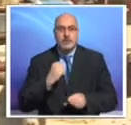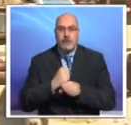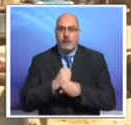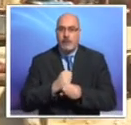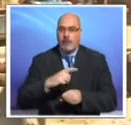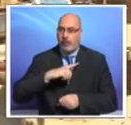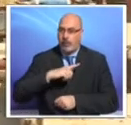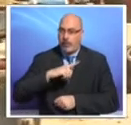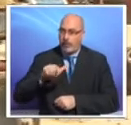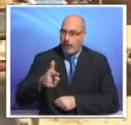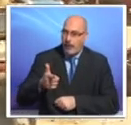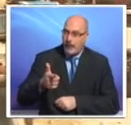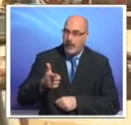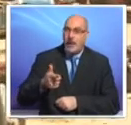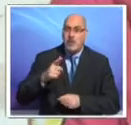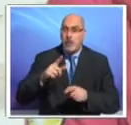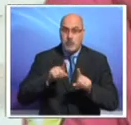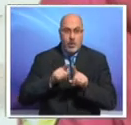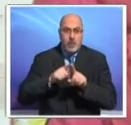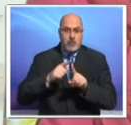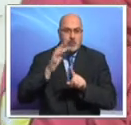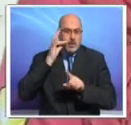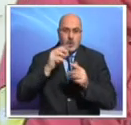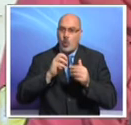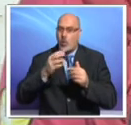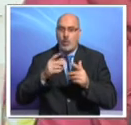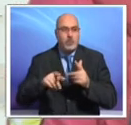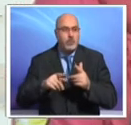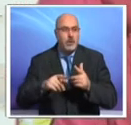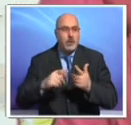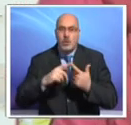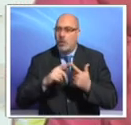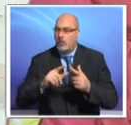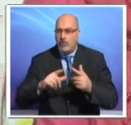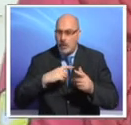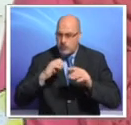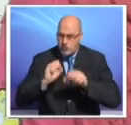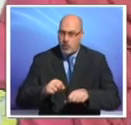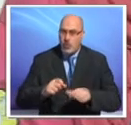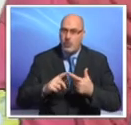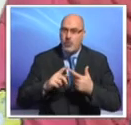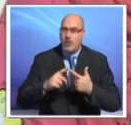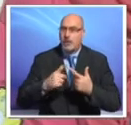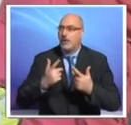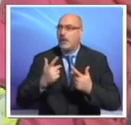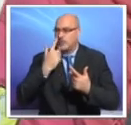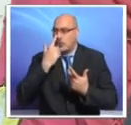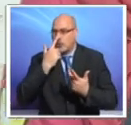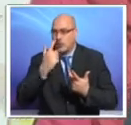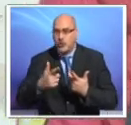ديفي البلد تاعها ونفسها بحد ذاتها أنها تجي المجال، يعني سيرتو مجال الحفر درك ومجال صيانة الآبار